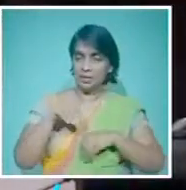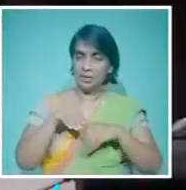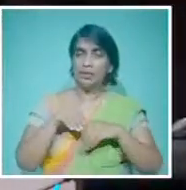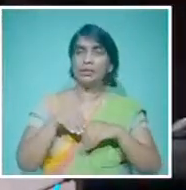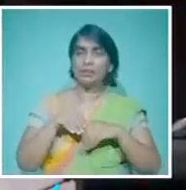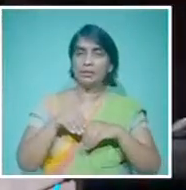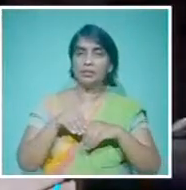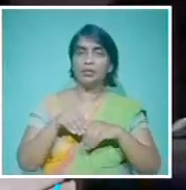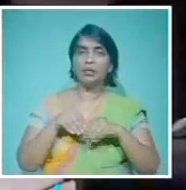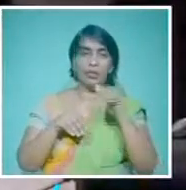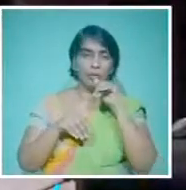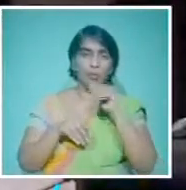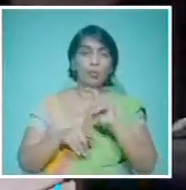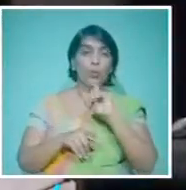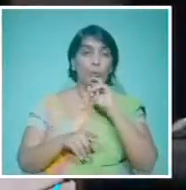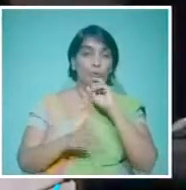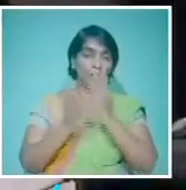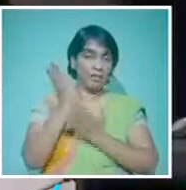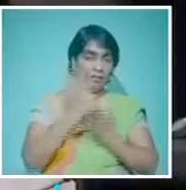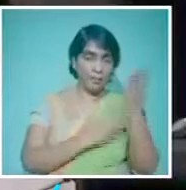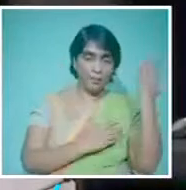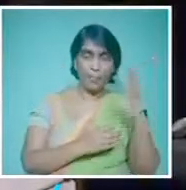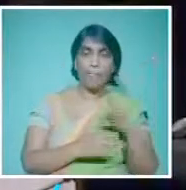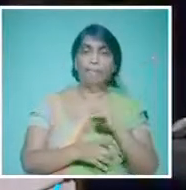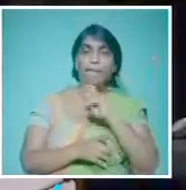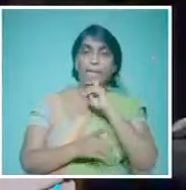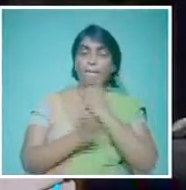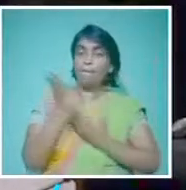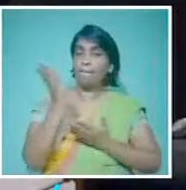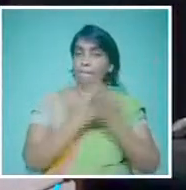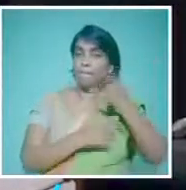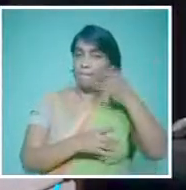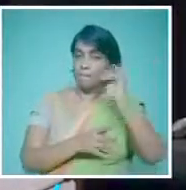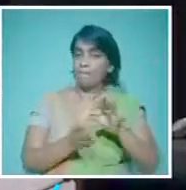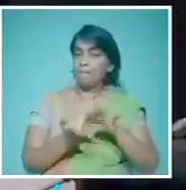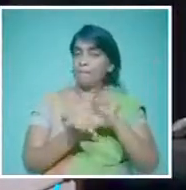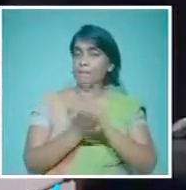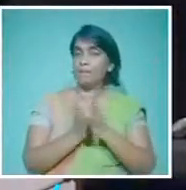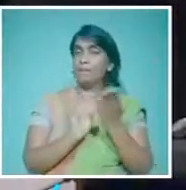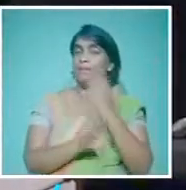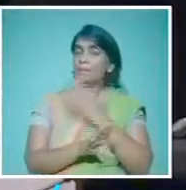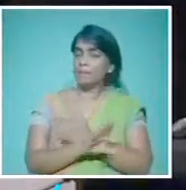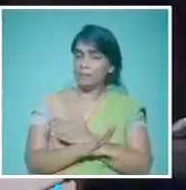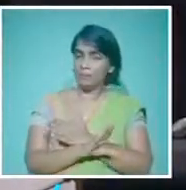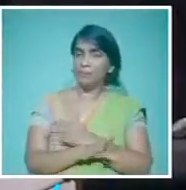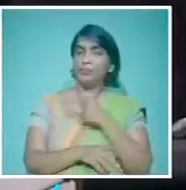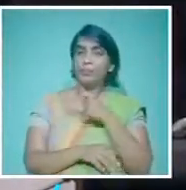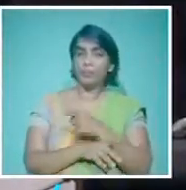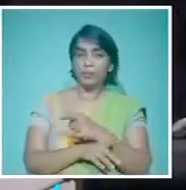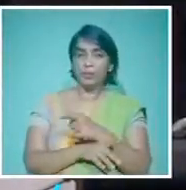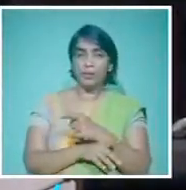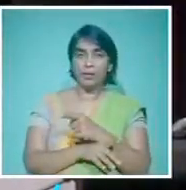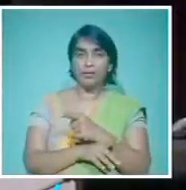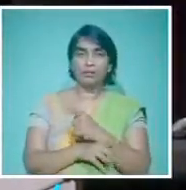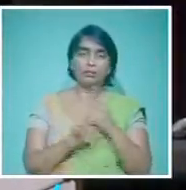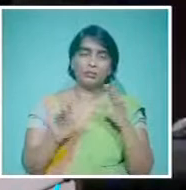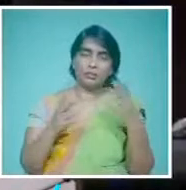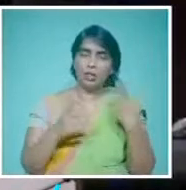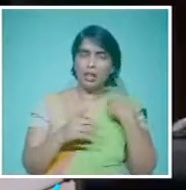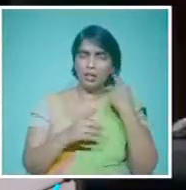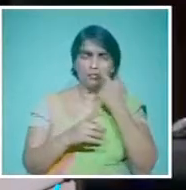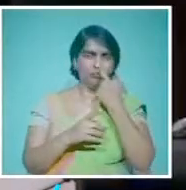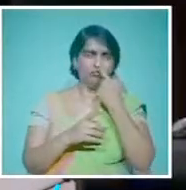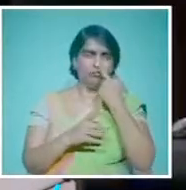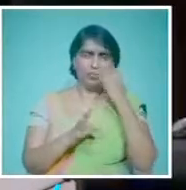ඒක තියන්නෙත් නෑ අපි අධිකරණයට ගියා අධිකරණ තීන්දුව එන්න ඉස්සෙල්ලා මේගොල්ලන්ට මොකක් හෝ දැනුණා